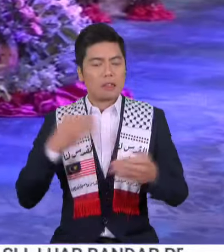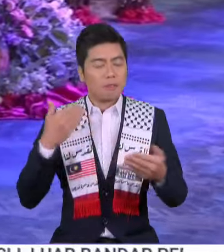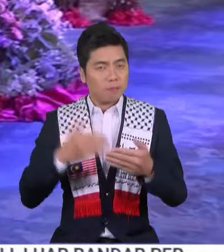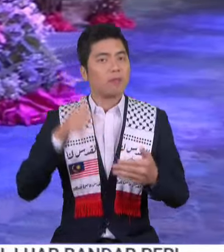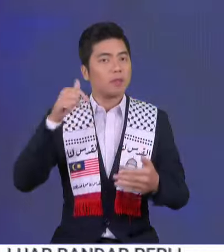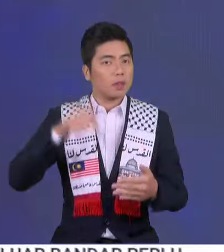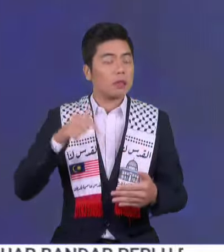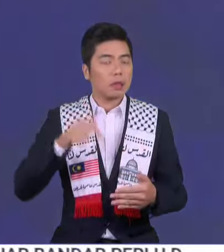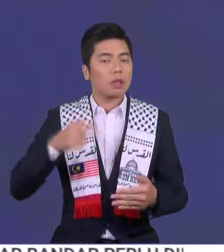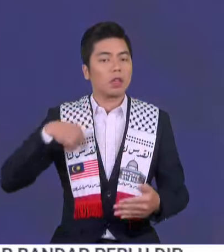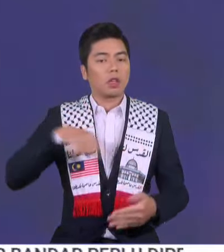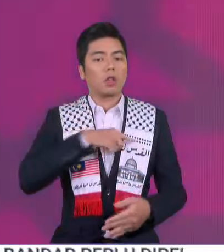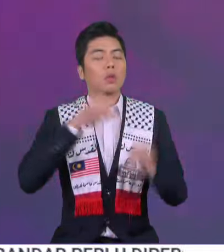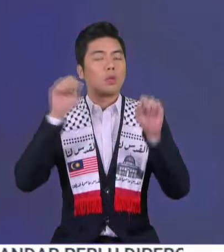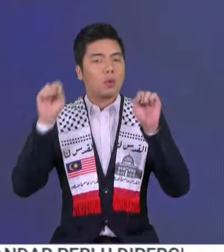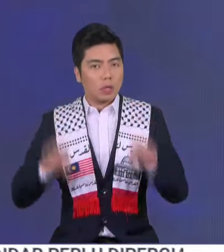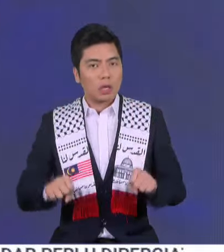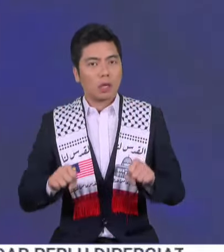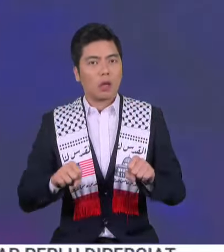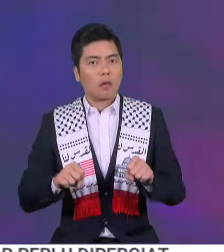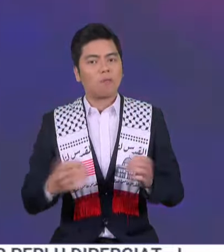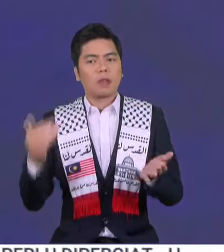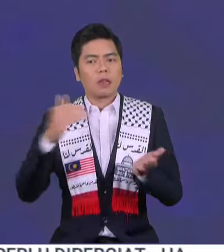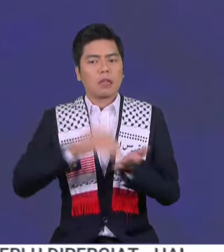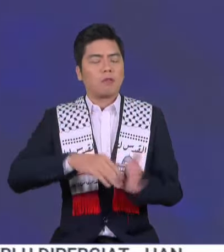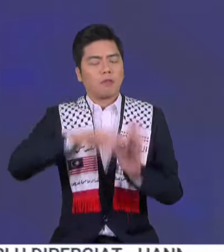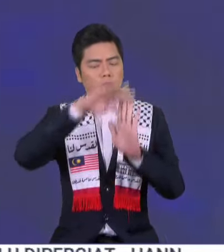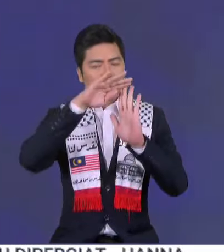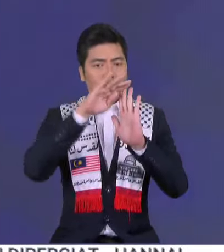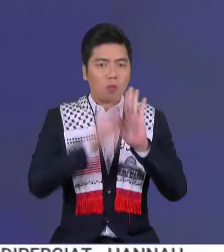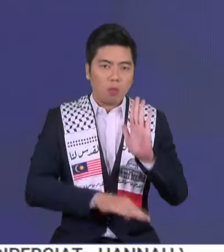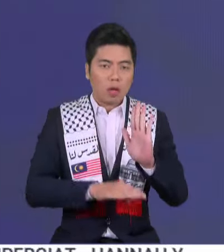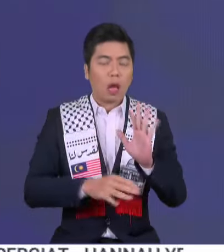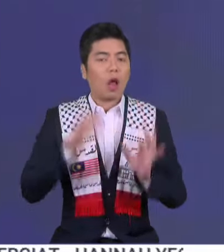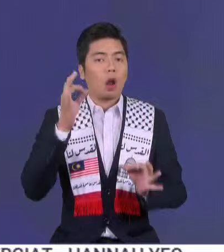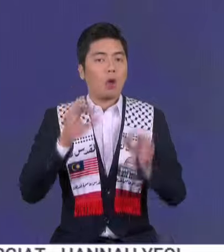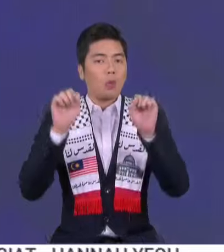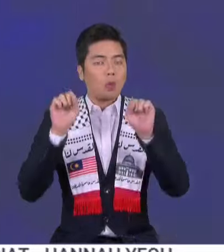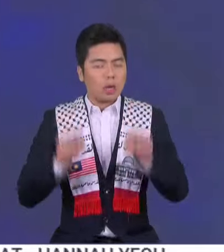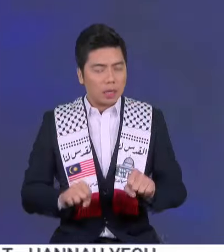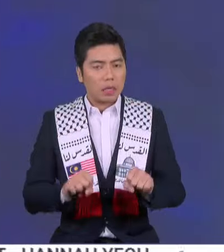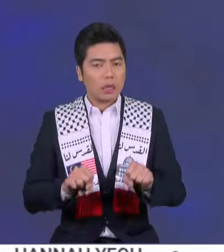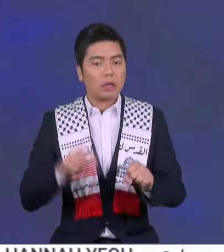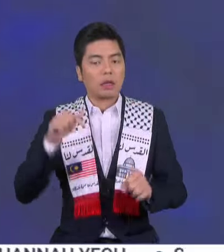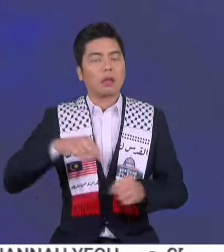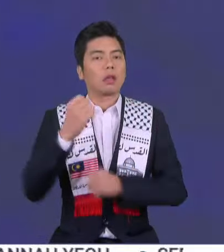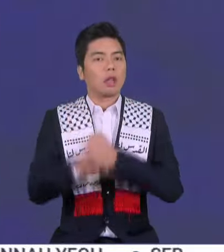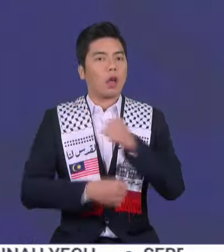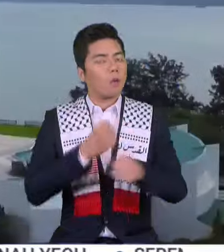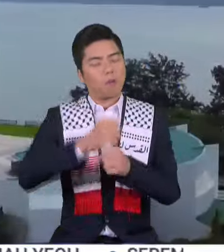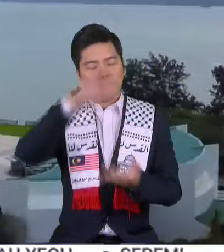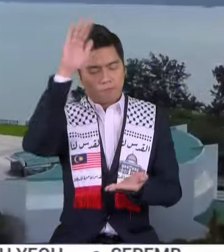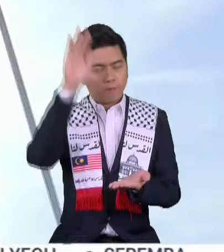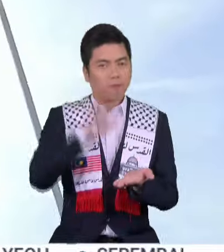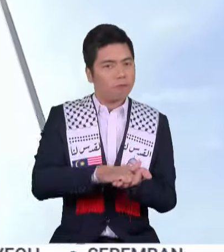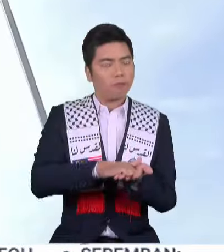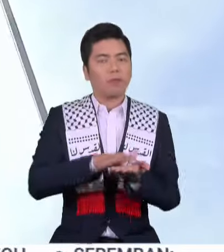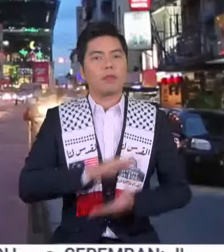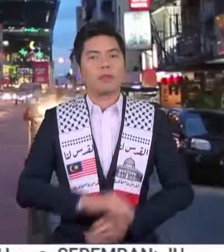ini kita dapat mengurangkan dan kalau mampu pada tahun ini juga menoktahkan.